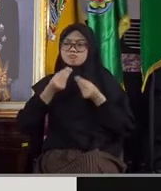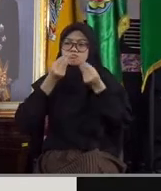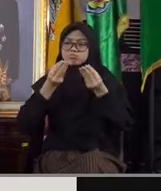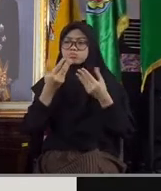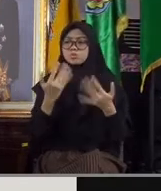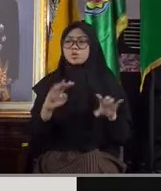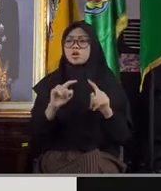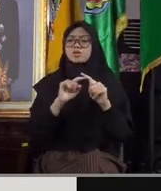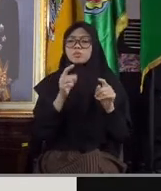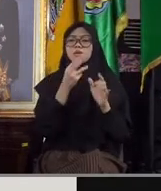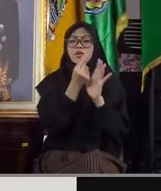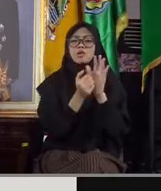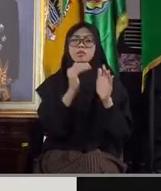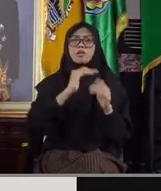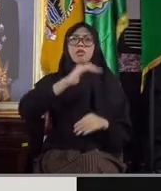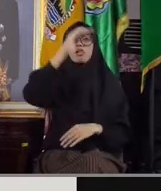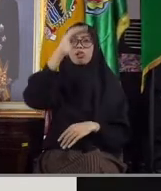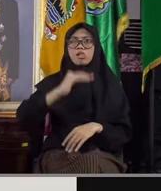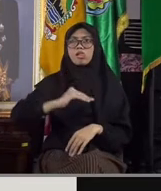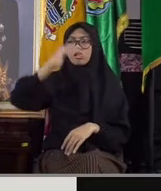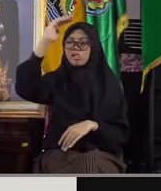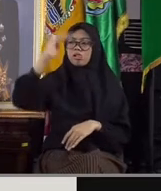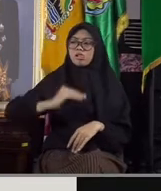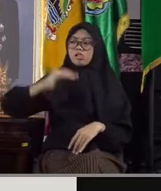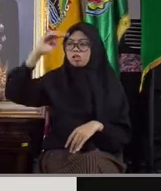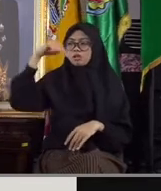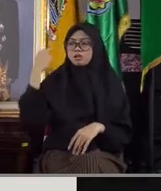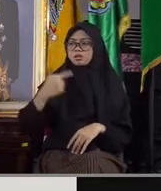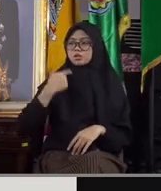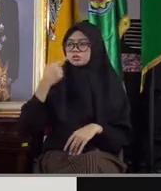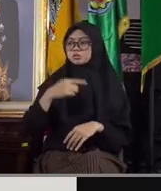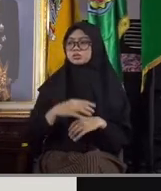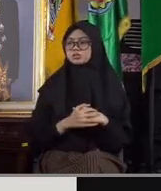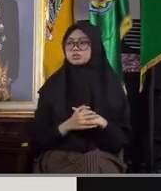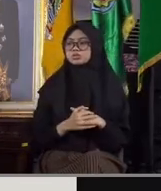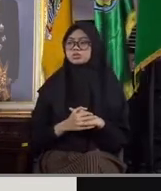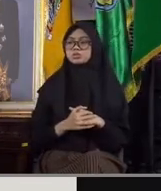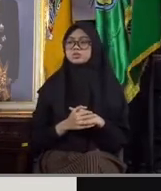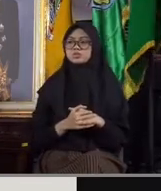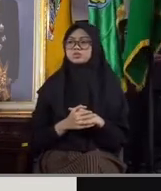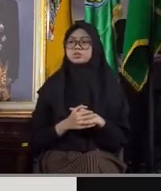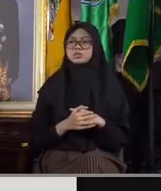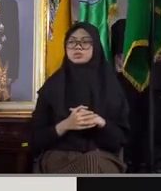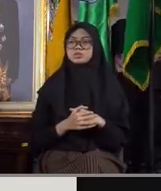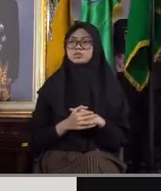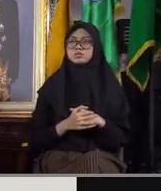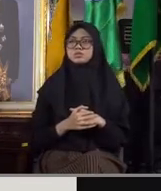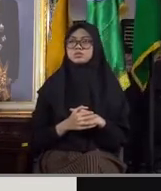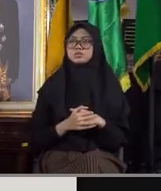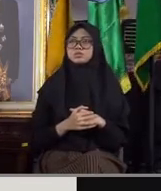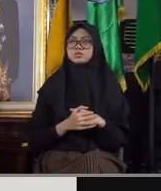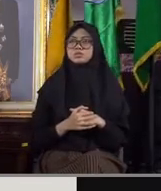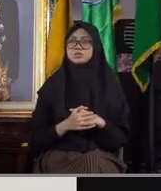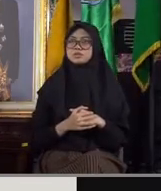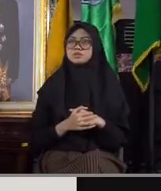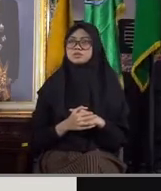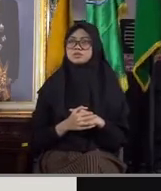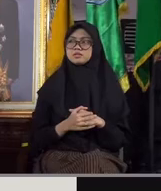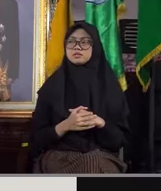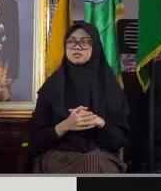kreatif itu naik turun terus sampai lahirnya Bekraf, kemudian Bekraf dihilangkan, terus gabung lagi sekarang di bawah